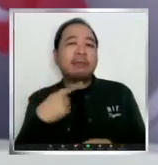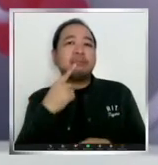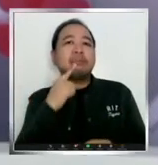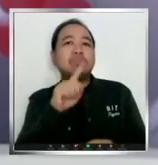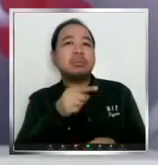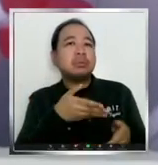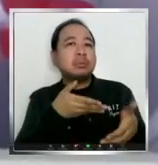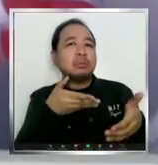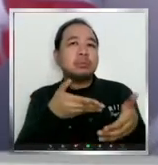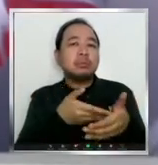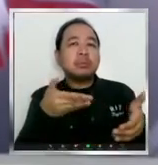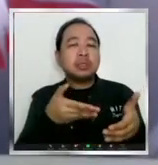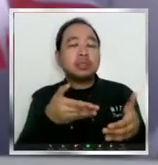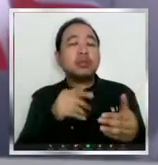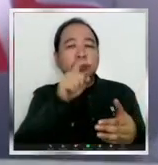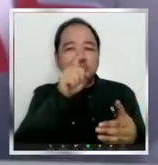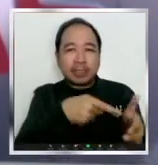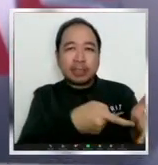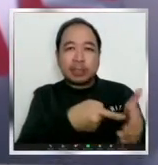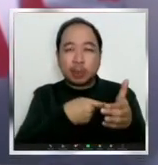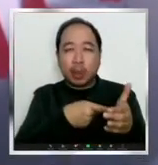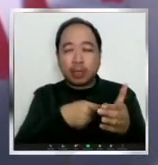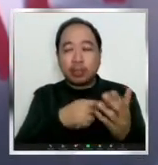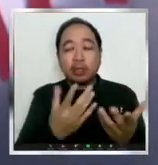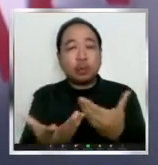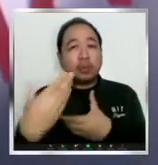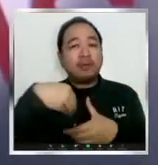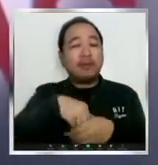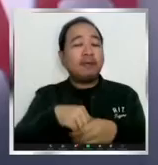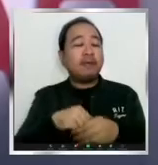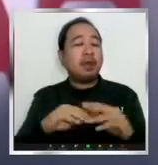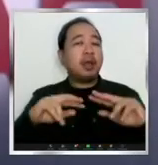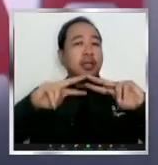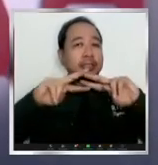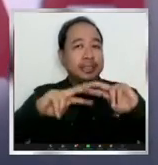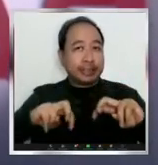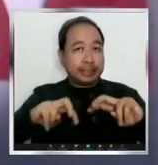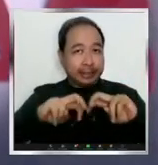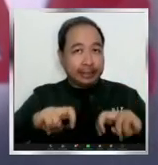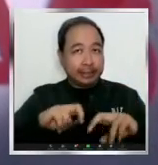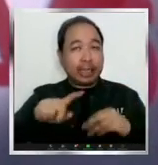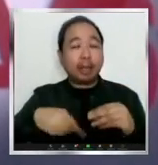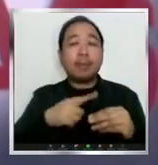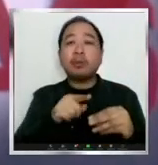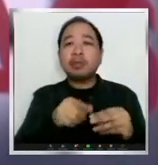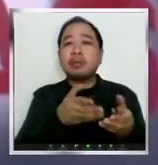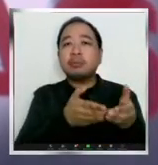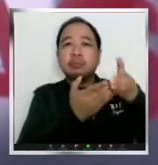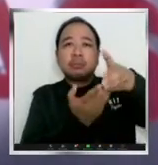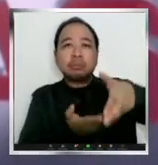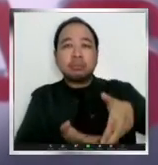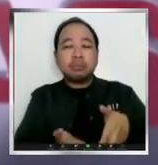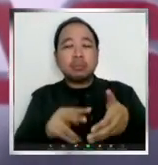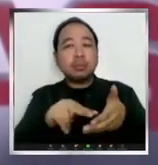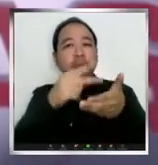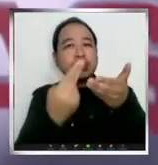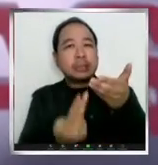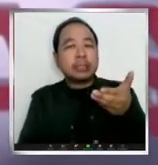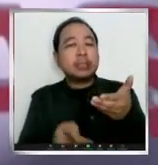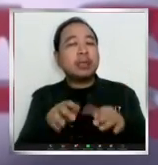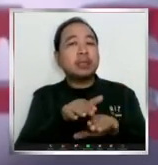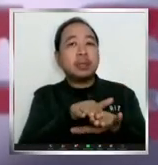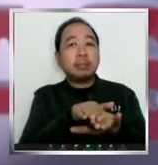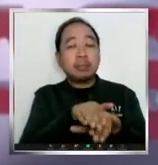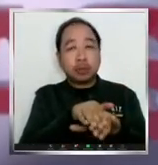para dumalo sa investigasyon kaugnay sa lumubog na barko. Narito po ang sanib puwersang pagtutok ni Nasalima Refran